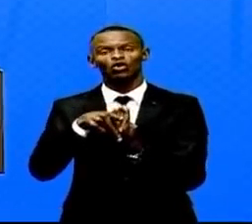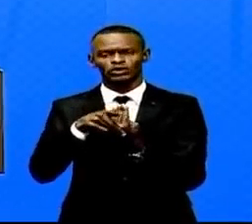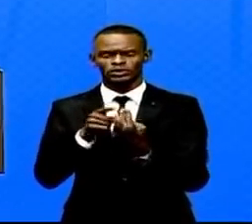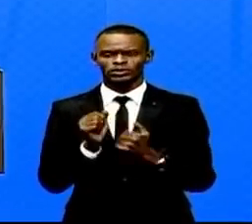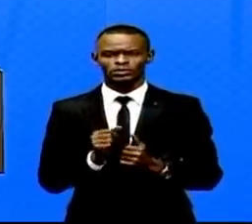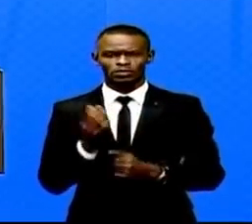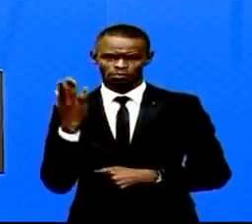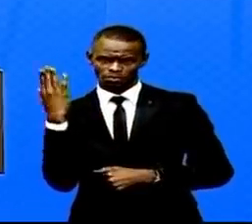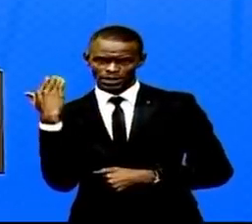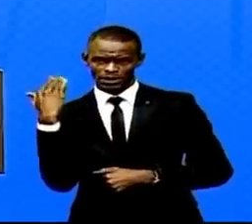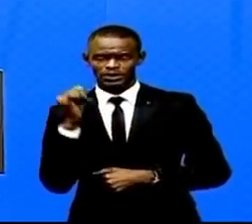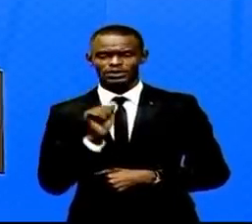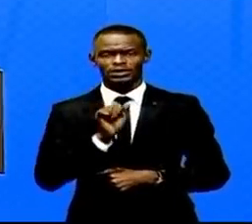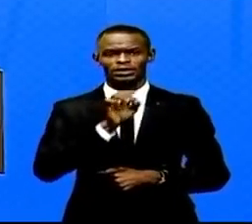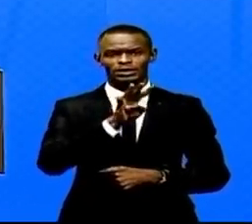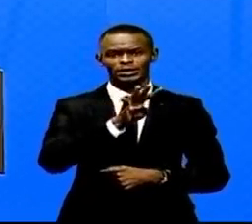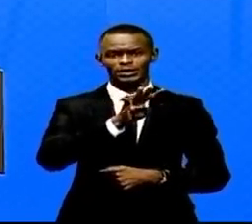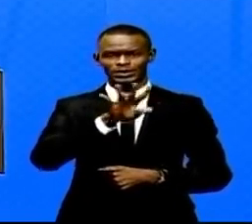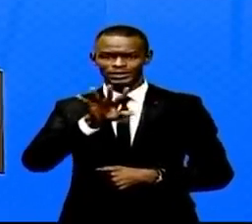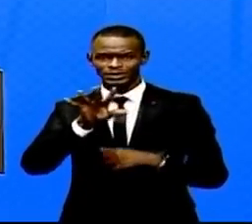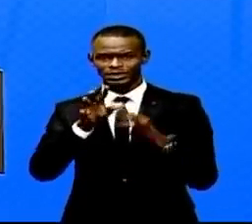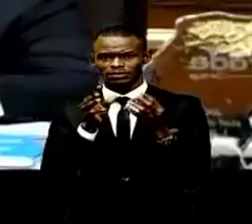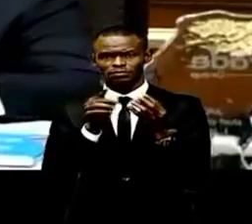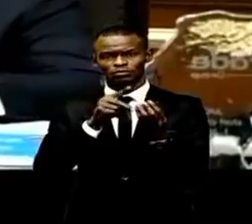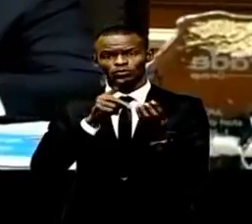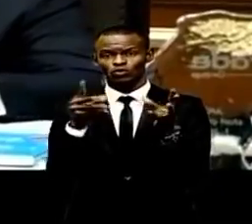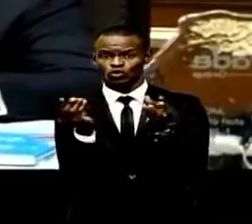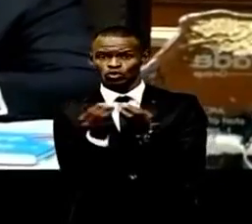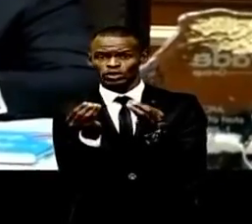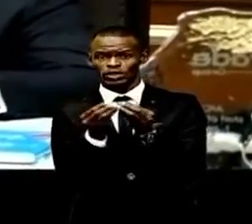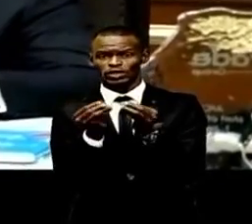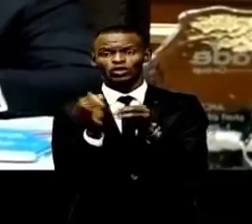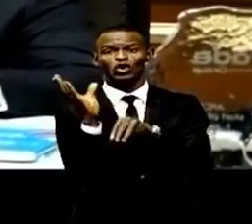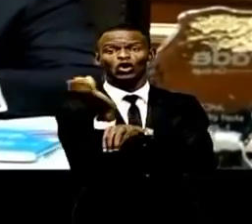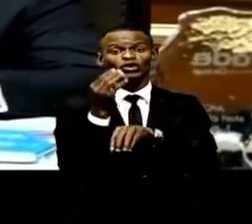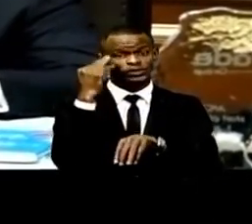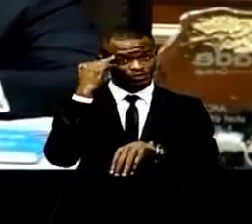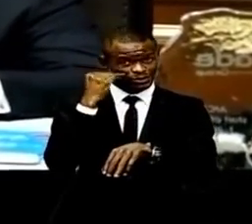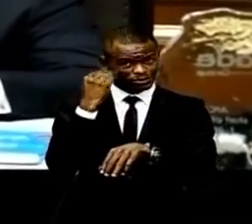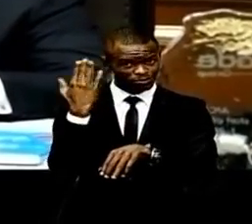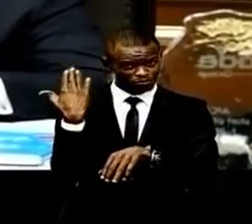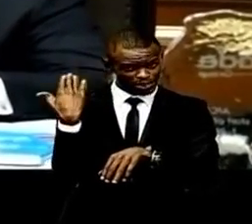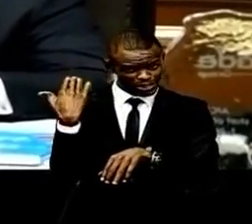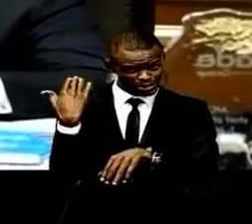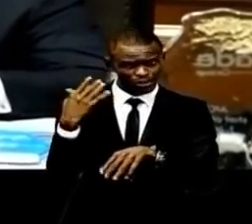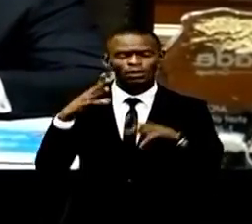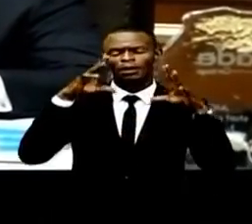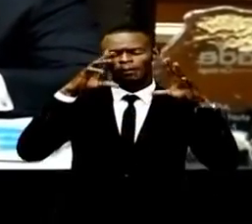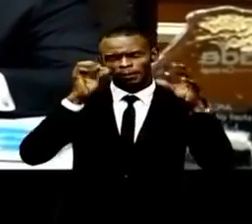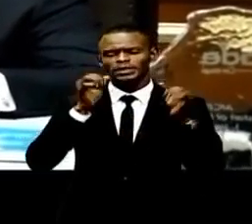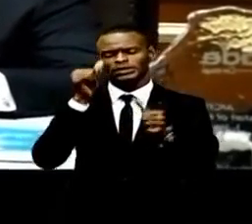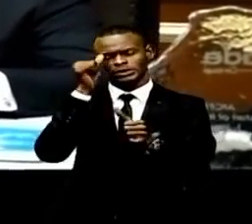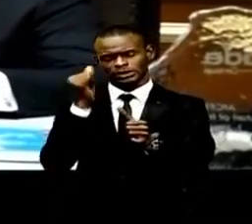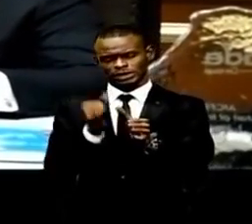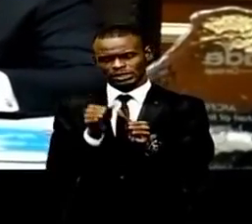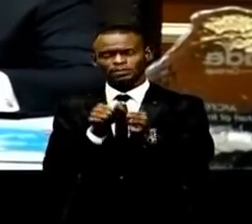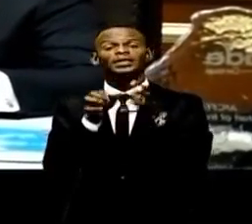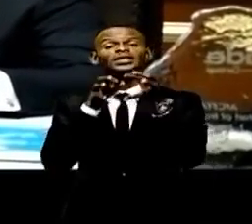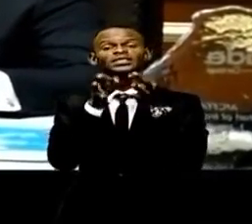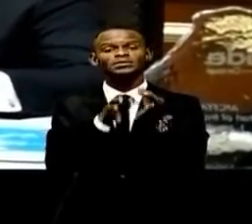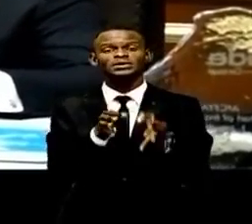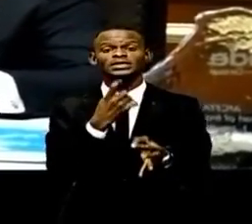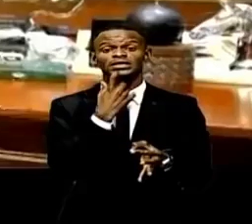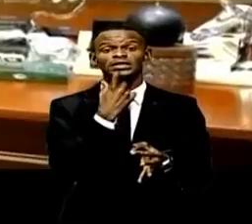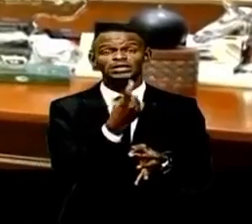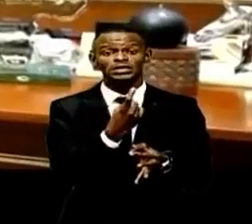Conseil de ministres, le président de la République avait rappelé le caractère urgent qui avait honoré l'engagement pris